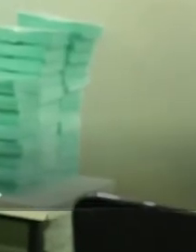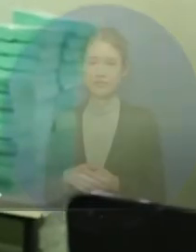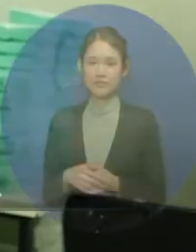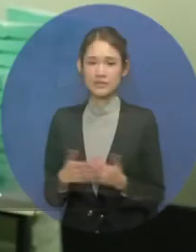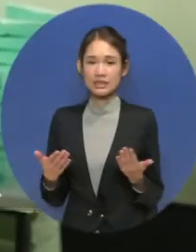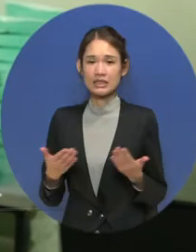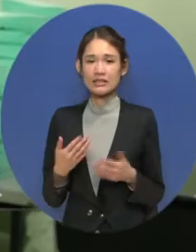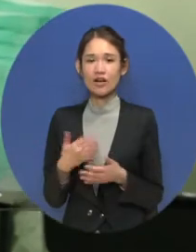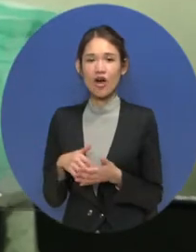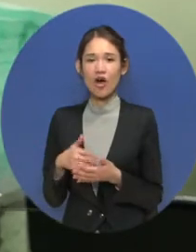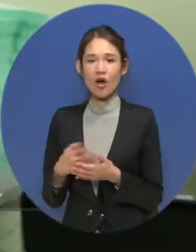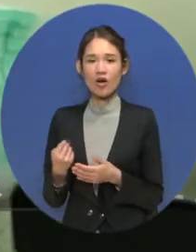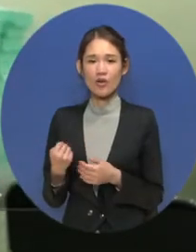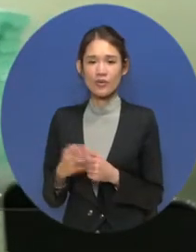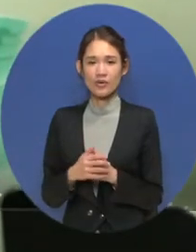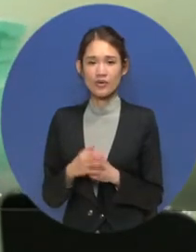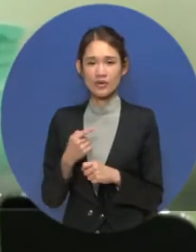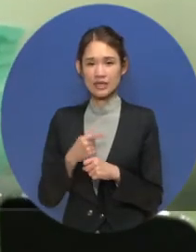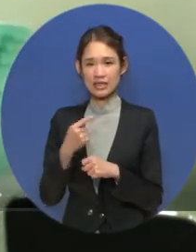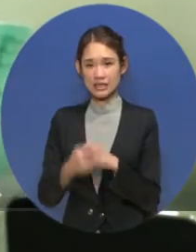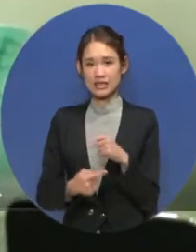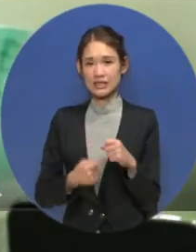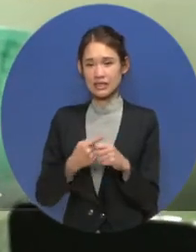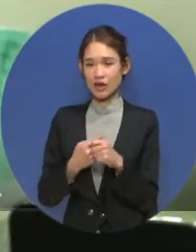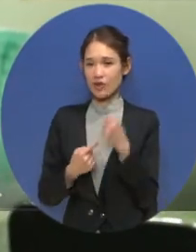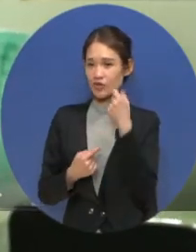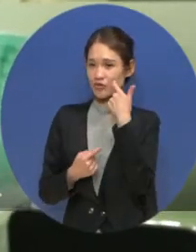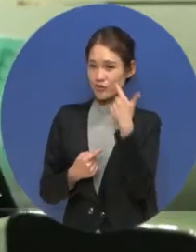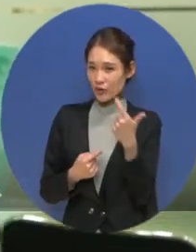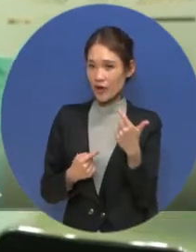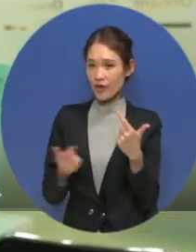여기서 일하신 지 얼마 되셨어요? 1년 6개월 정도 됐습니다.